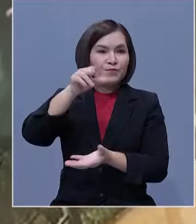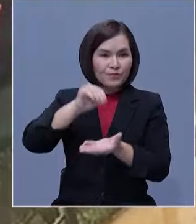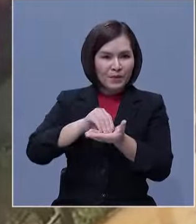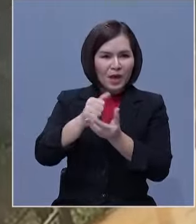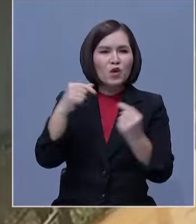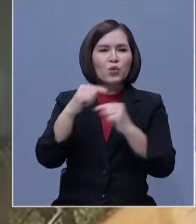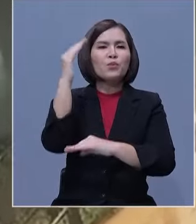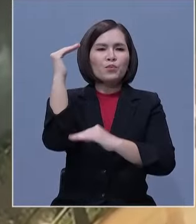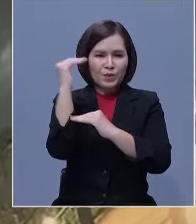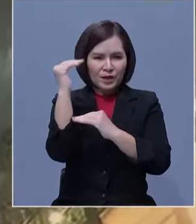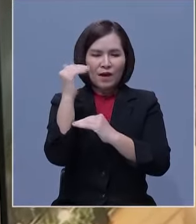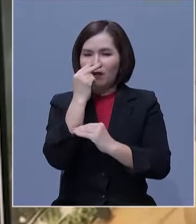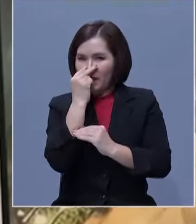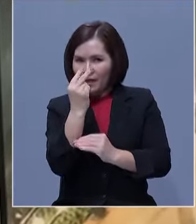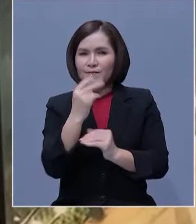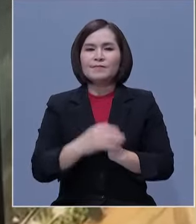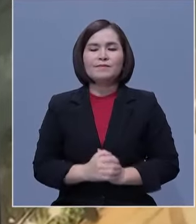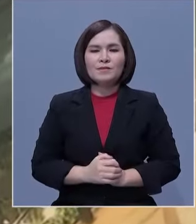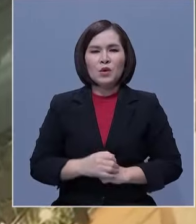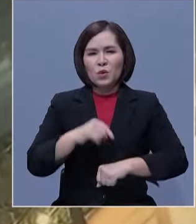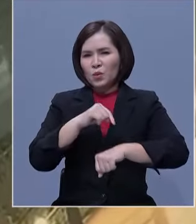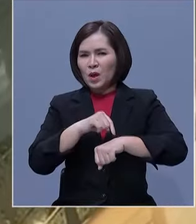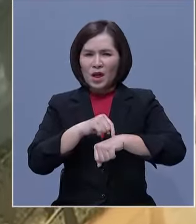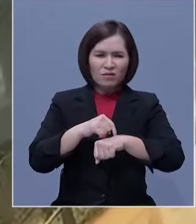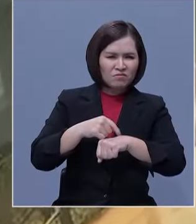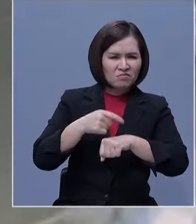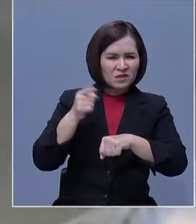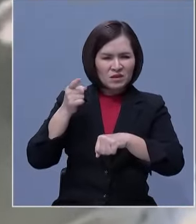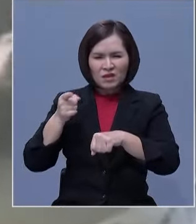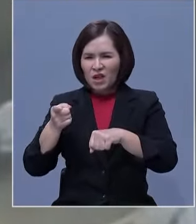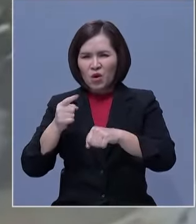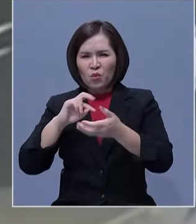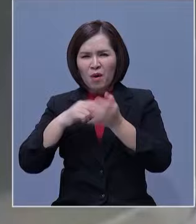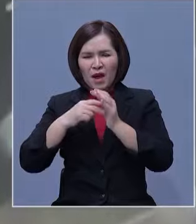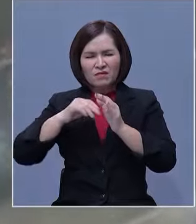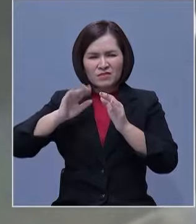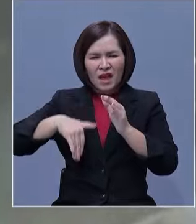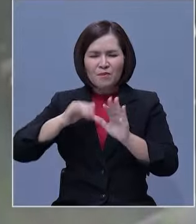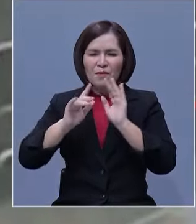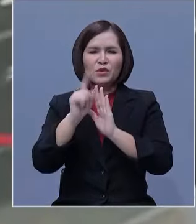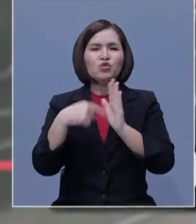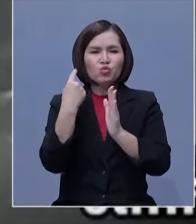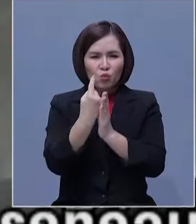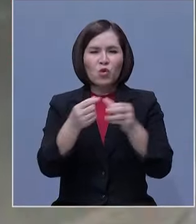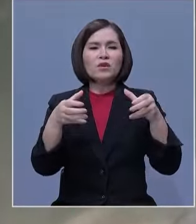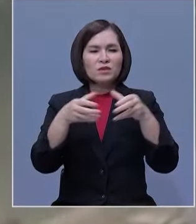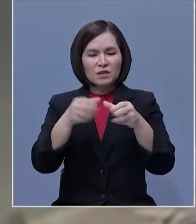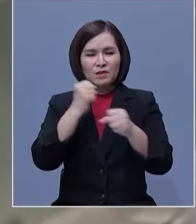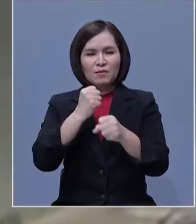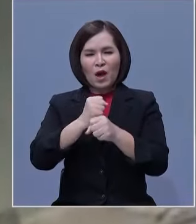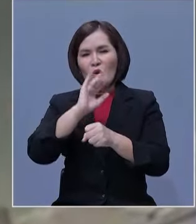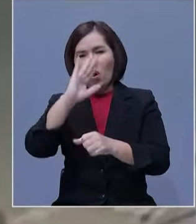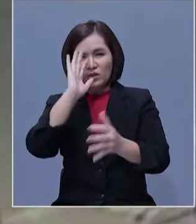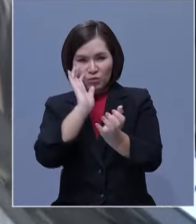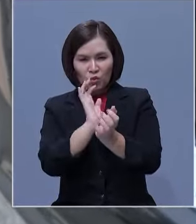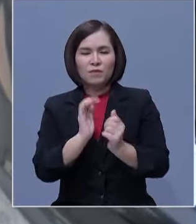างย่านปิ่นเกล้าเนี่ยจับภาพไว้ได้แต่ว่าเวลาในกล้องเนี่ยอาจจะช้ากว่าเวลาจริงประมาณสัก1ชั่วโมงนะครับซึ่งทางชุดสืบสวนได้ตามแกะรอยจนพ